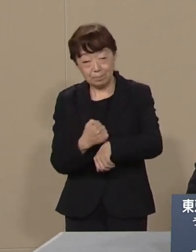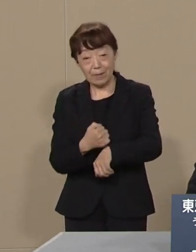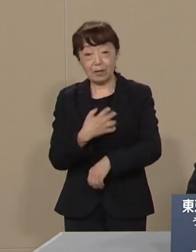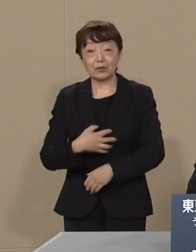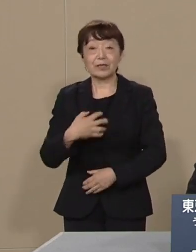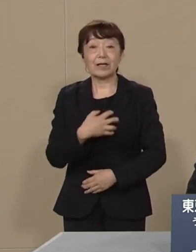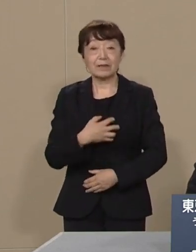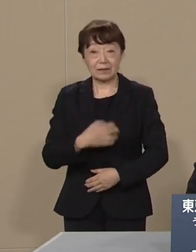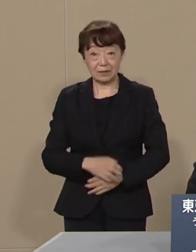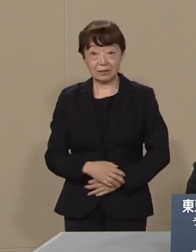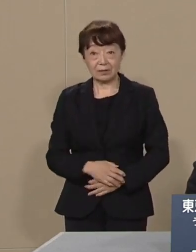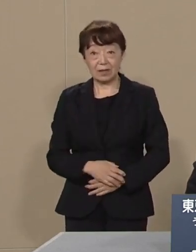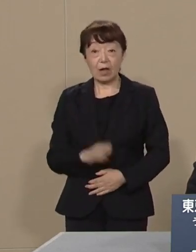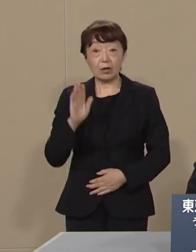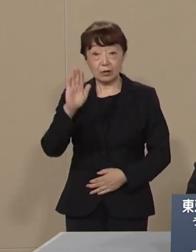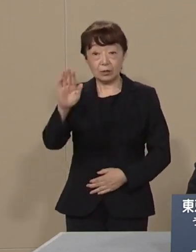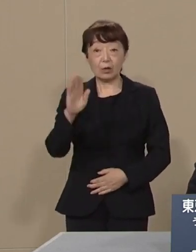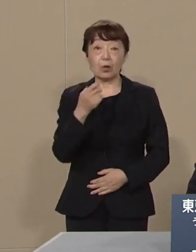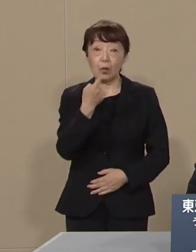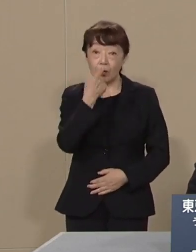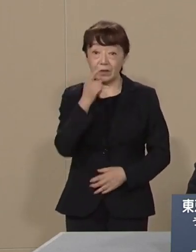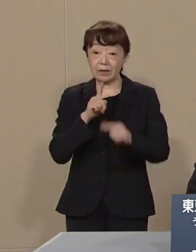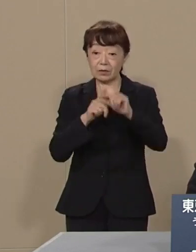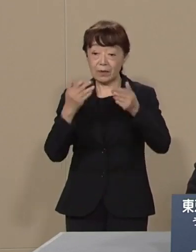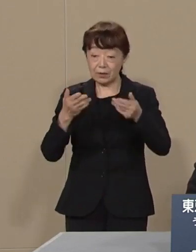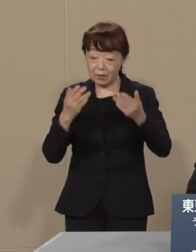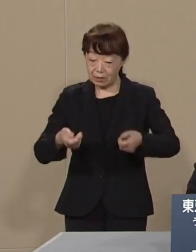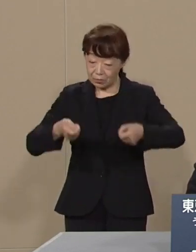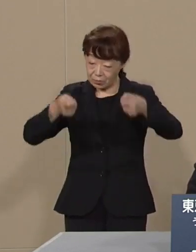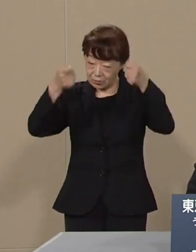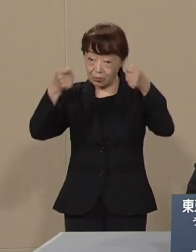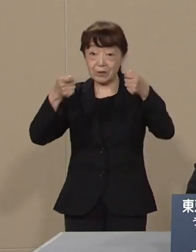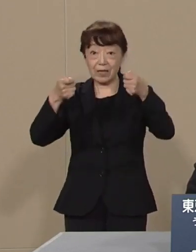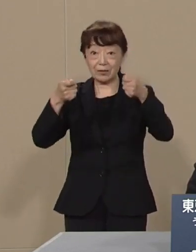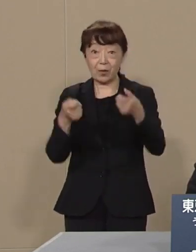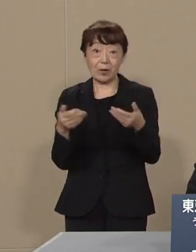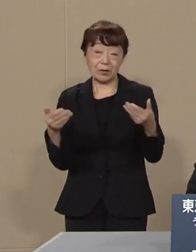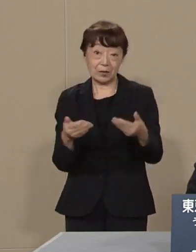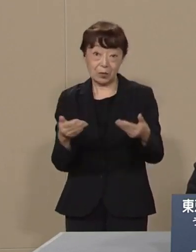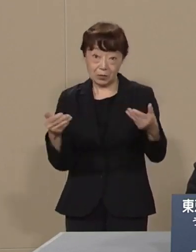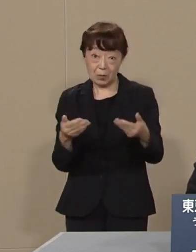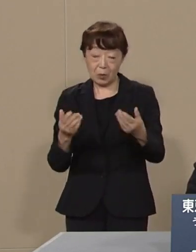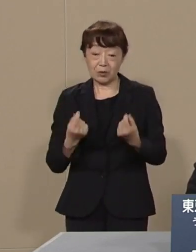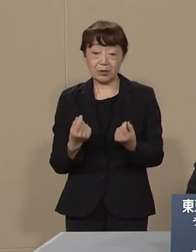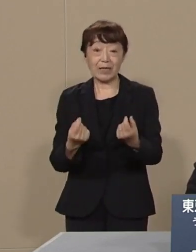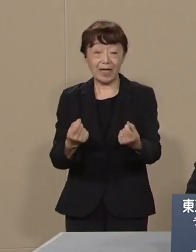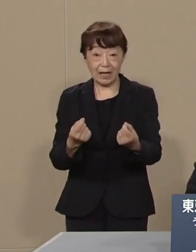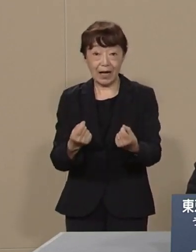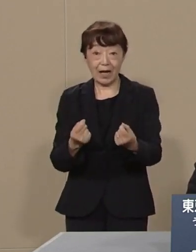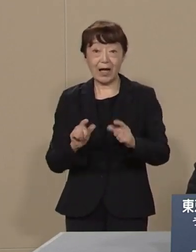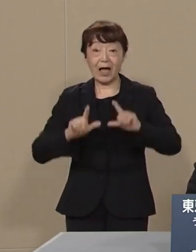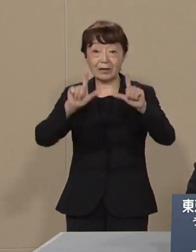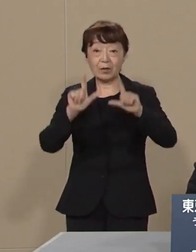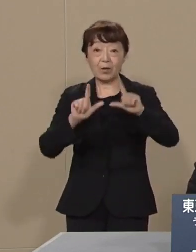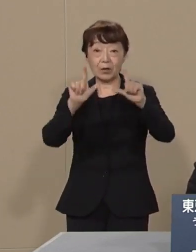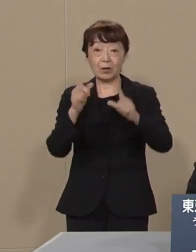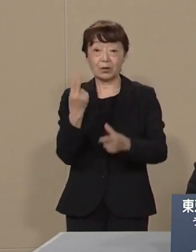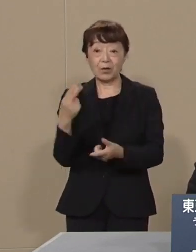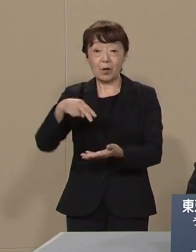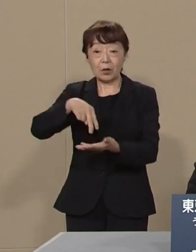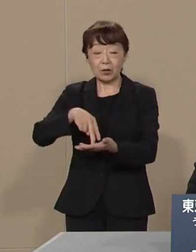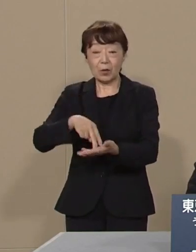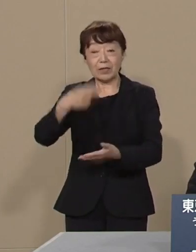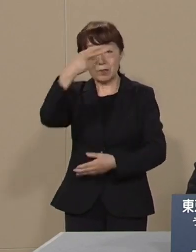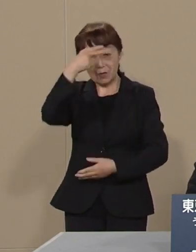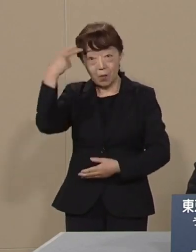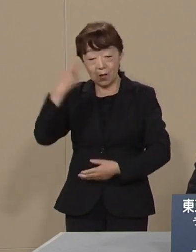中学を卒業した私は生活費を自ら稼いで東京都立高校の方に通うことになります